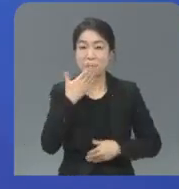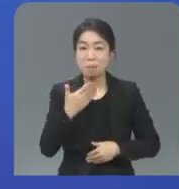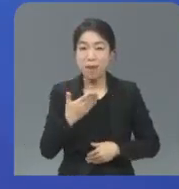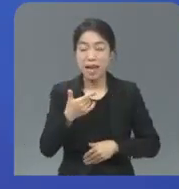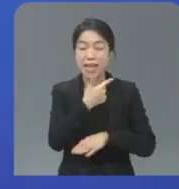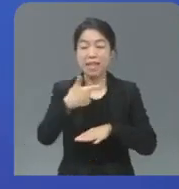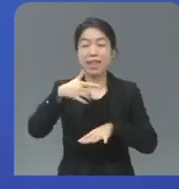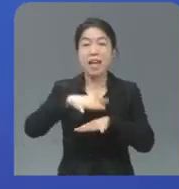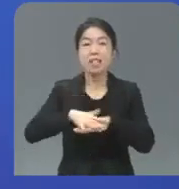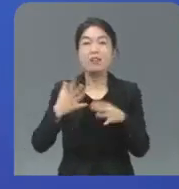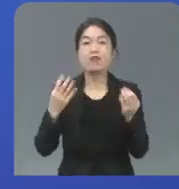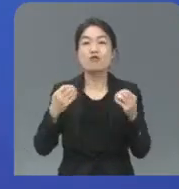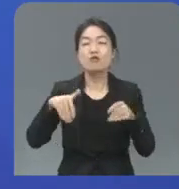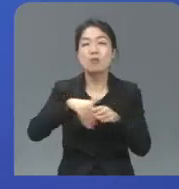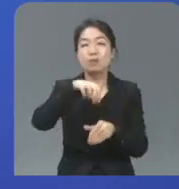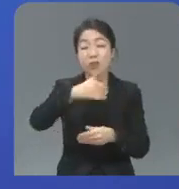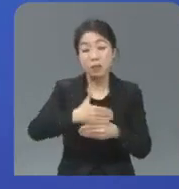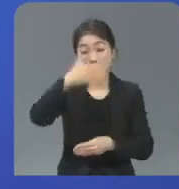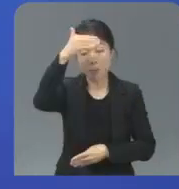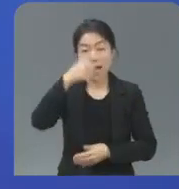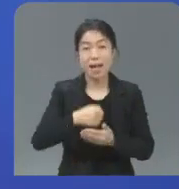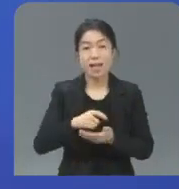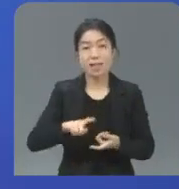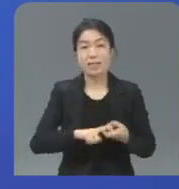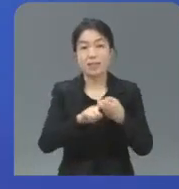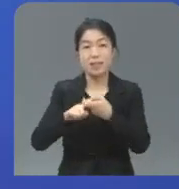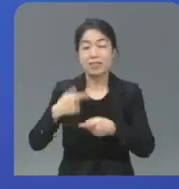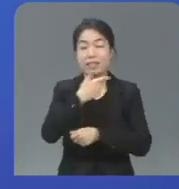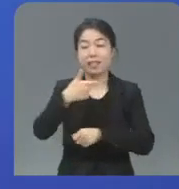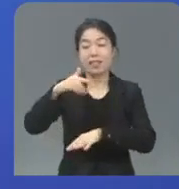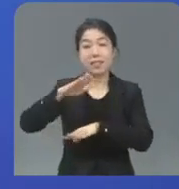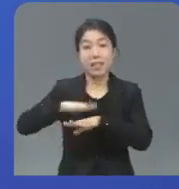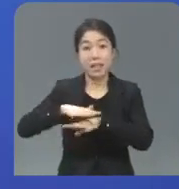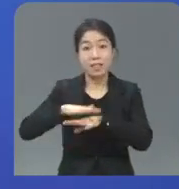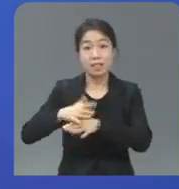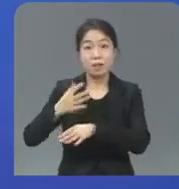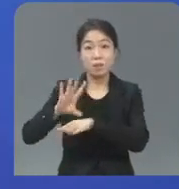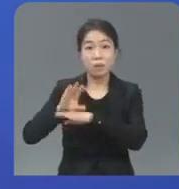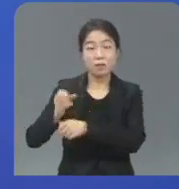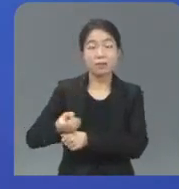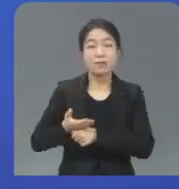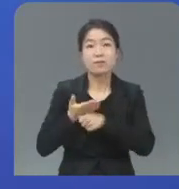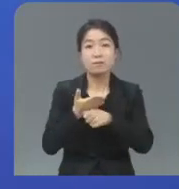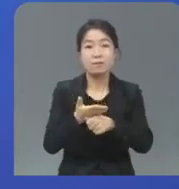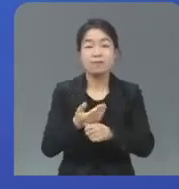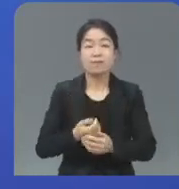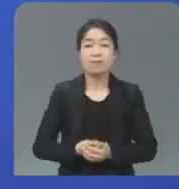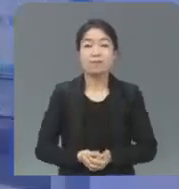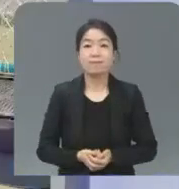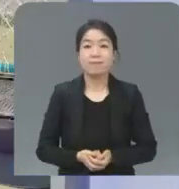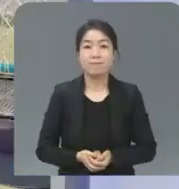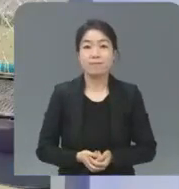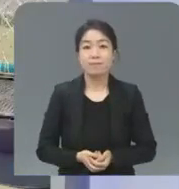대전 수학문화관이 문을 열었습니다. 네트워크 소식 대전방송총국 홍정표 기자입니다.